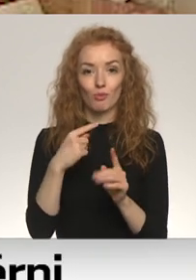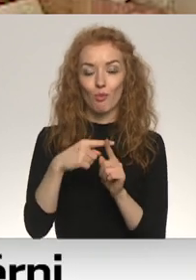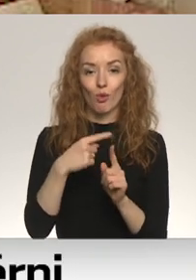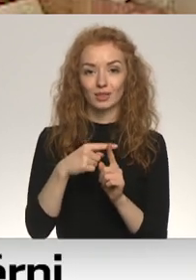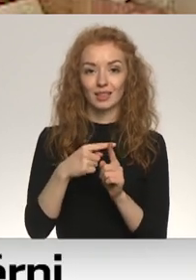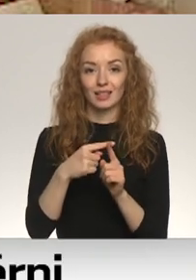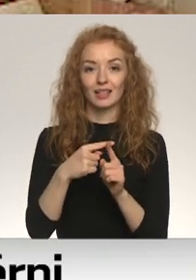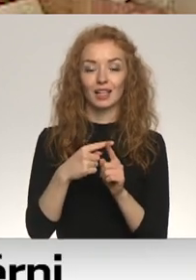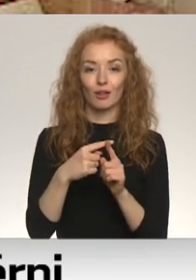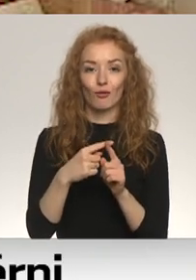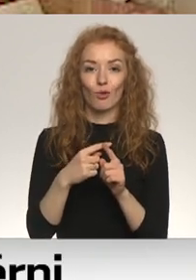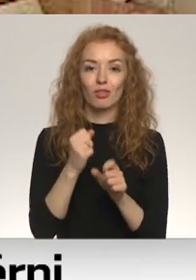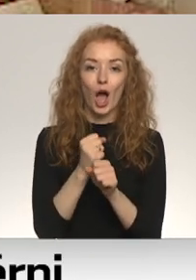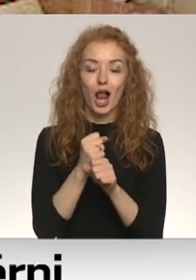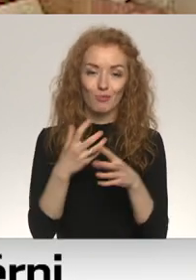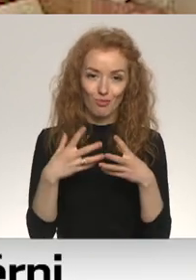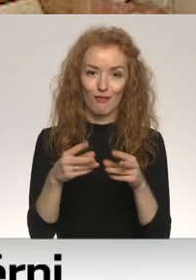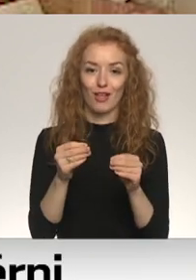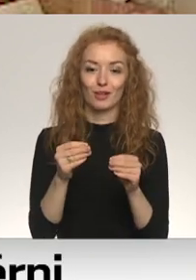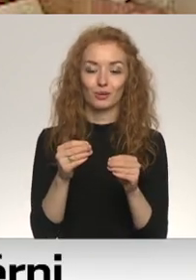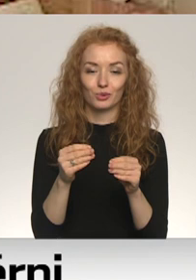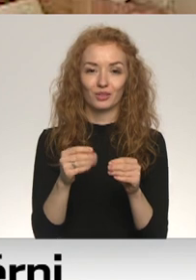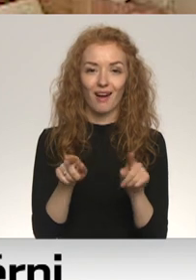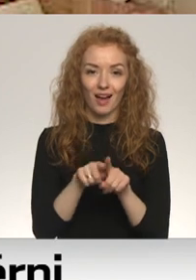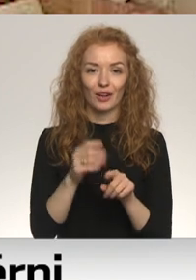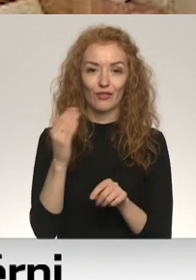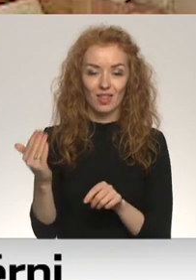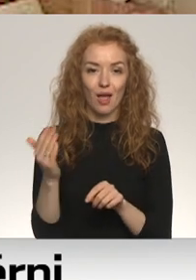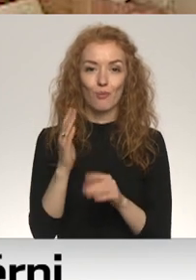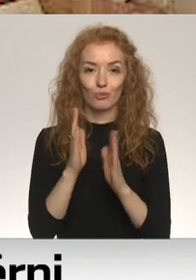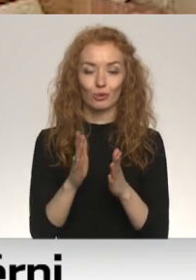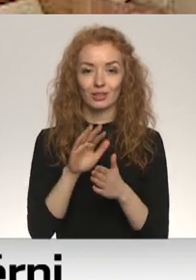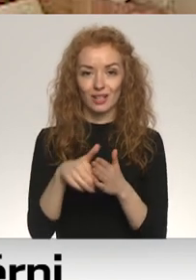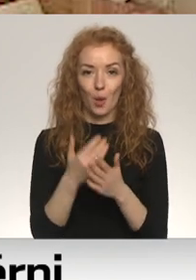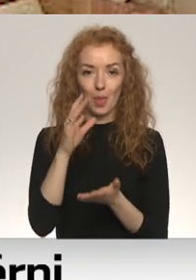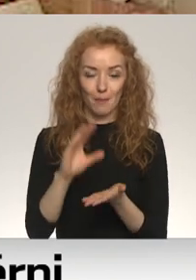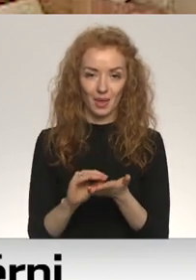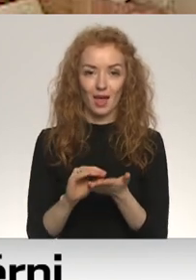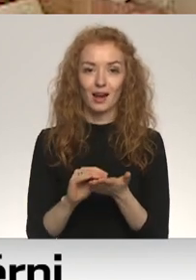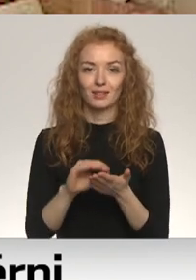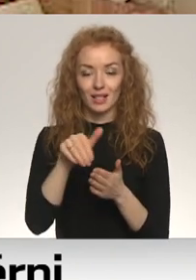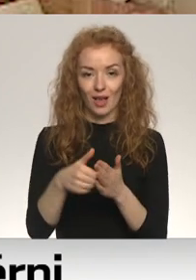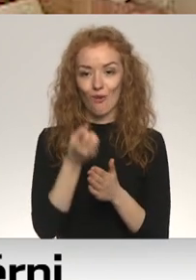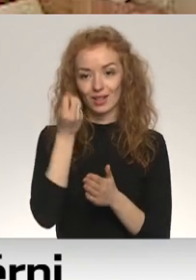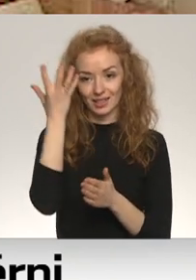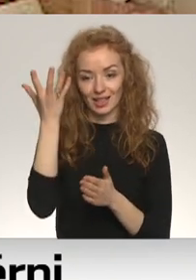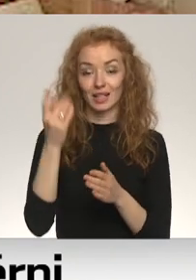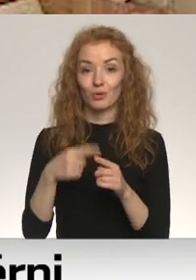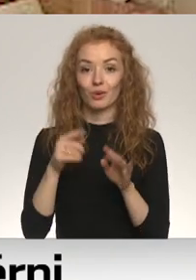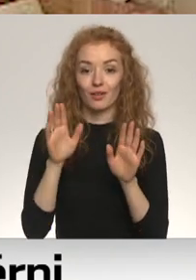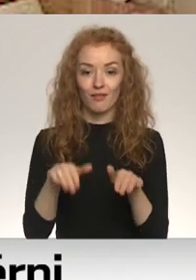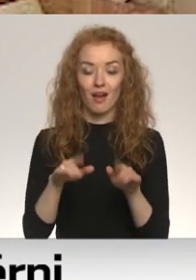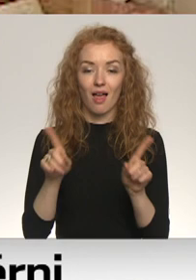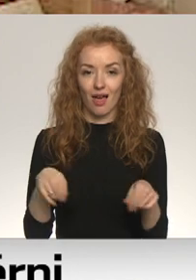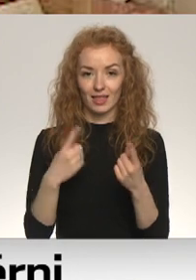pozitīvu pienesumu devuši, kad arī viņām būs jauna pieredze, jauna izglītība un varēs